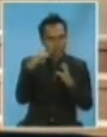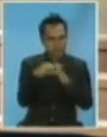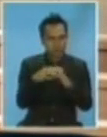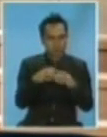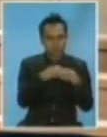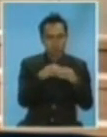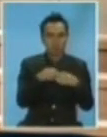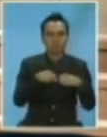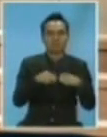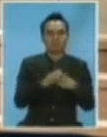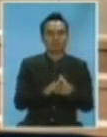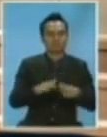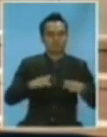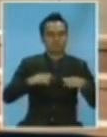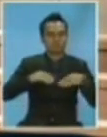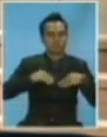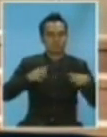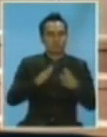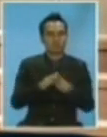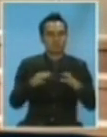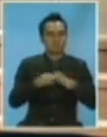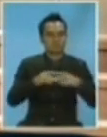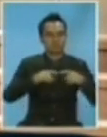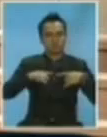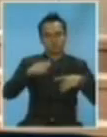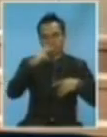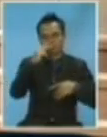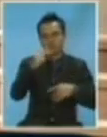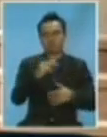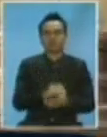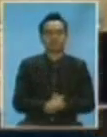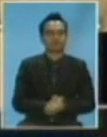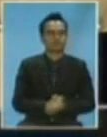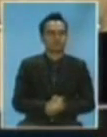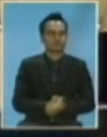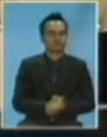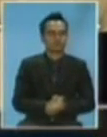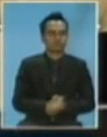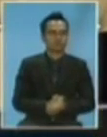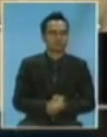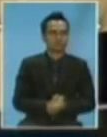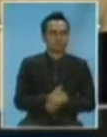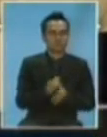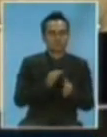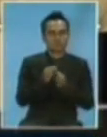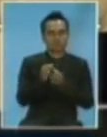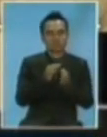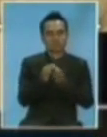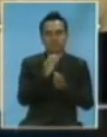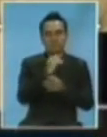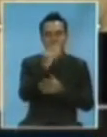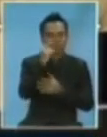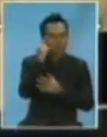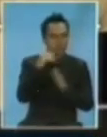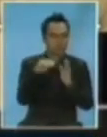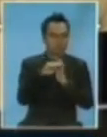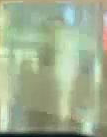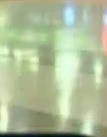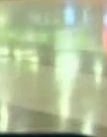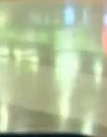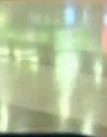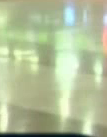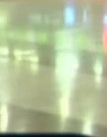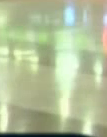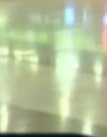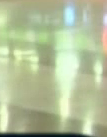าลฎีกาเหมือนเดิมนะคะเพื่อเป็นการป้องกันและปราบปรามการทุจริตคอร์รัปชันค่ะโดยขณะนี้นะคะคณะกร